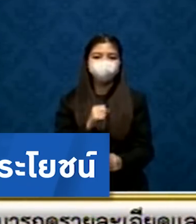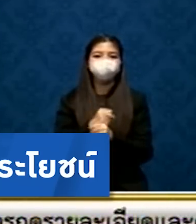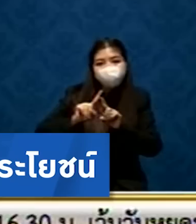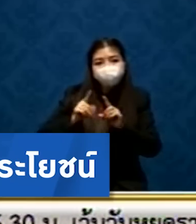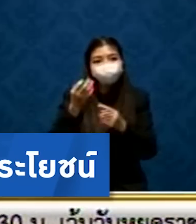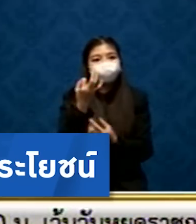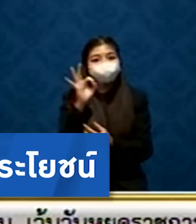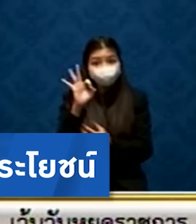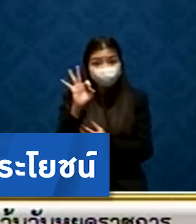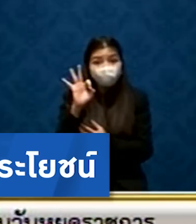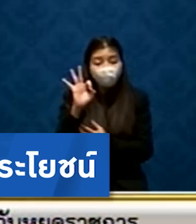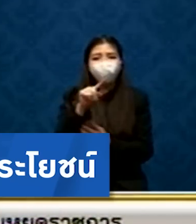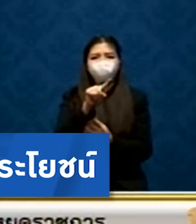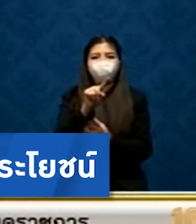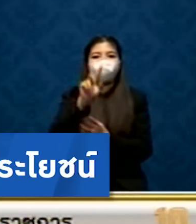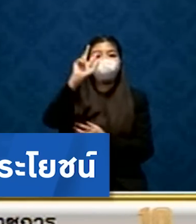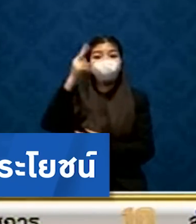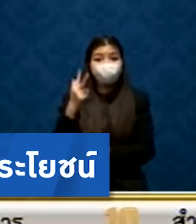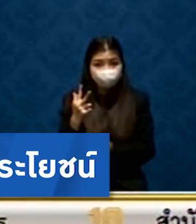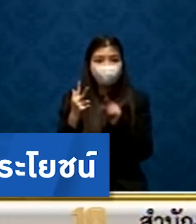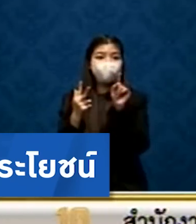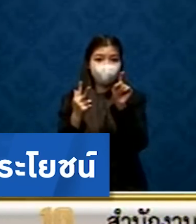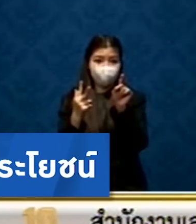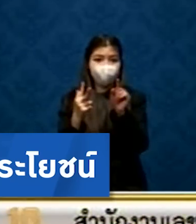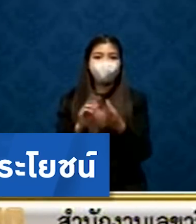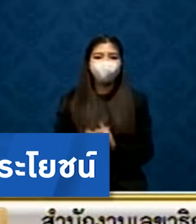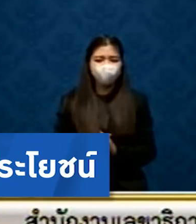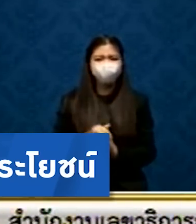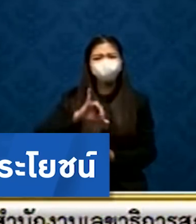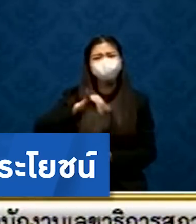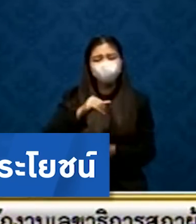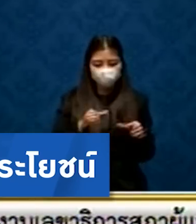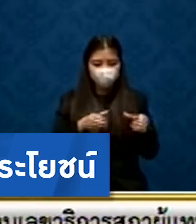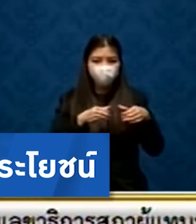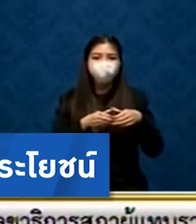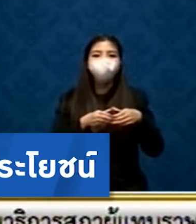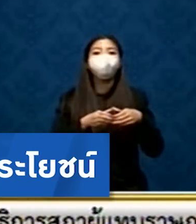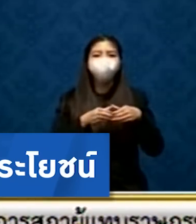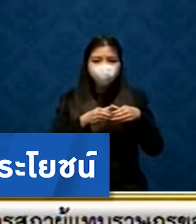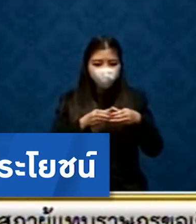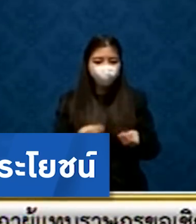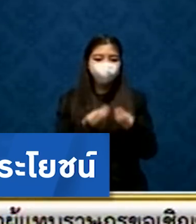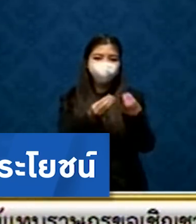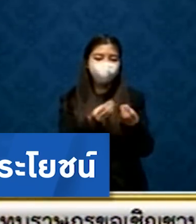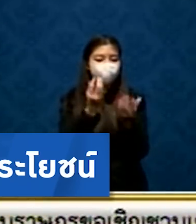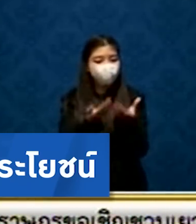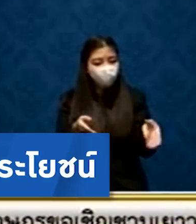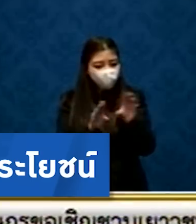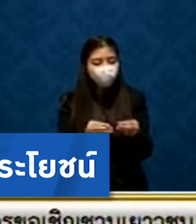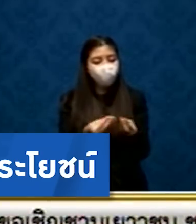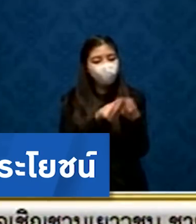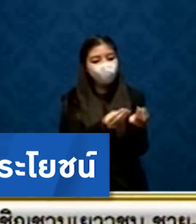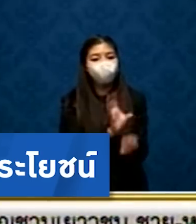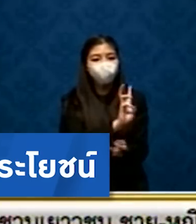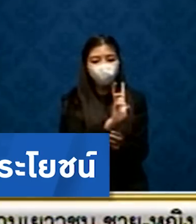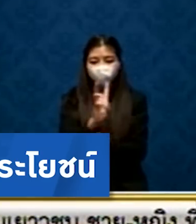ซองให้ควายฟังนี่คือกัญชาเสรีที่พรรคการเมืองมังพรรคเอาไปแจกให้ชาวบ้านปลูกคุณเรือนละ 6ต้นชาวบ้านฝาก